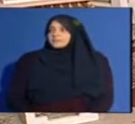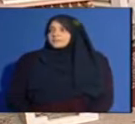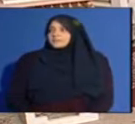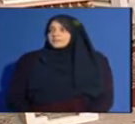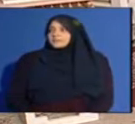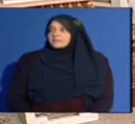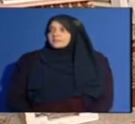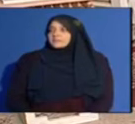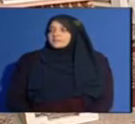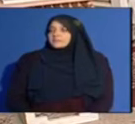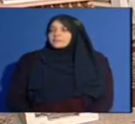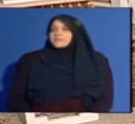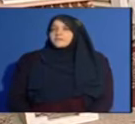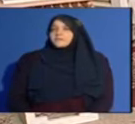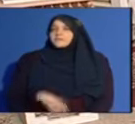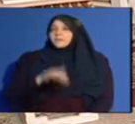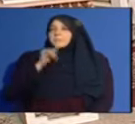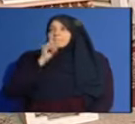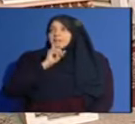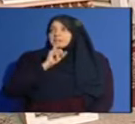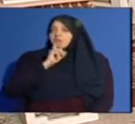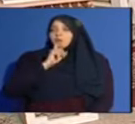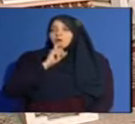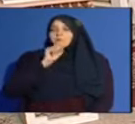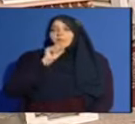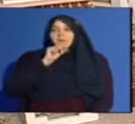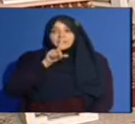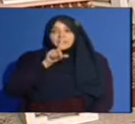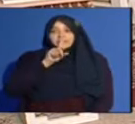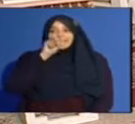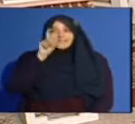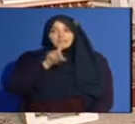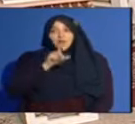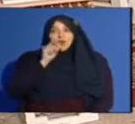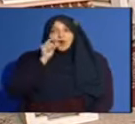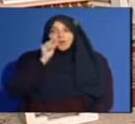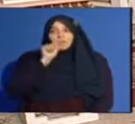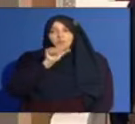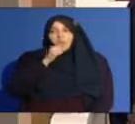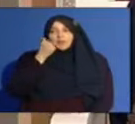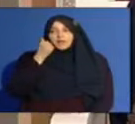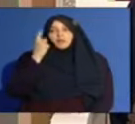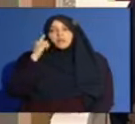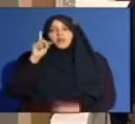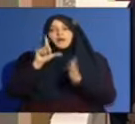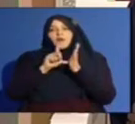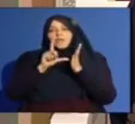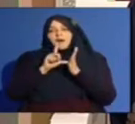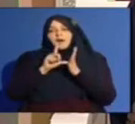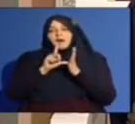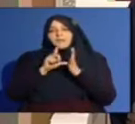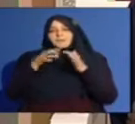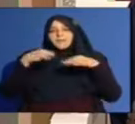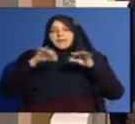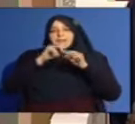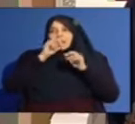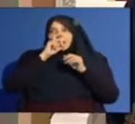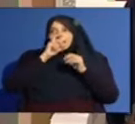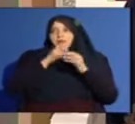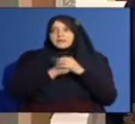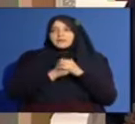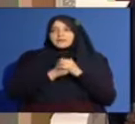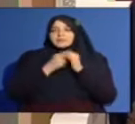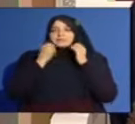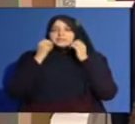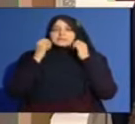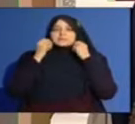توقفنا لم نكمل بعد بالنسبه لقضيه عبد السلام، قلت بعض القوانين في الوطن العربي